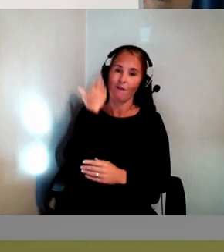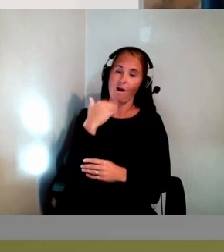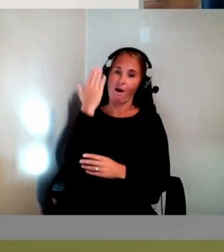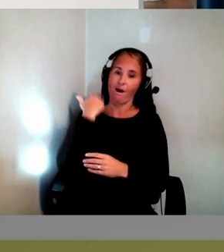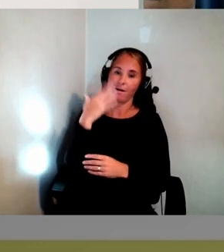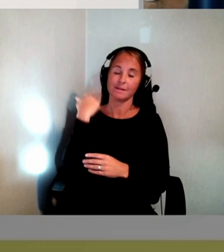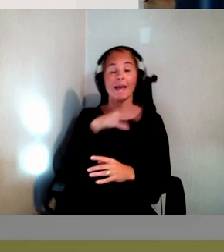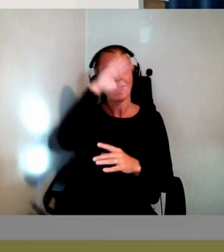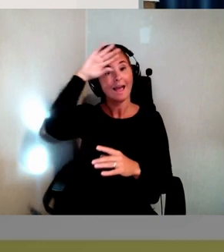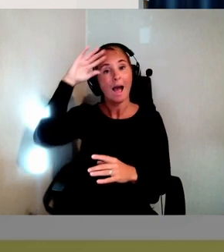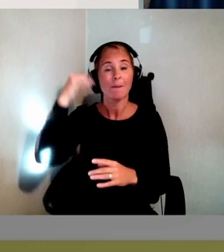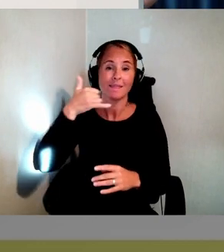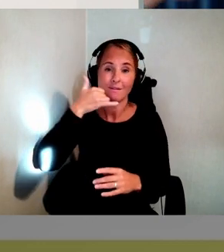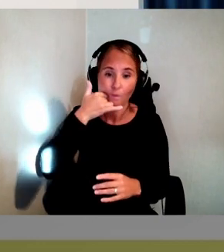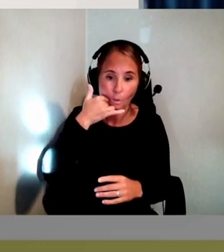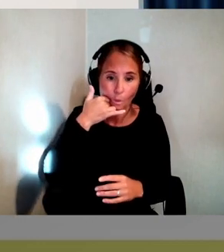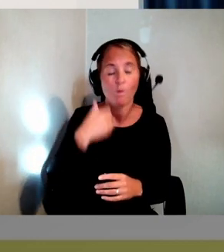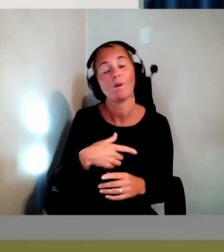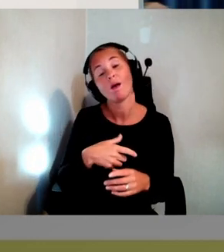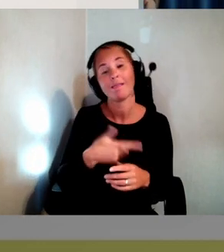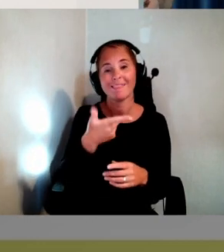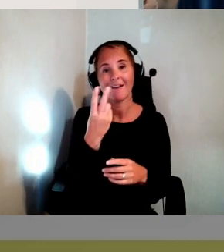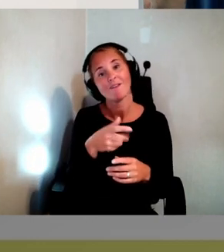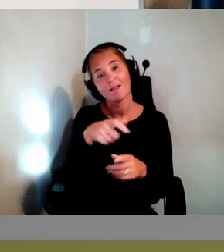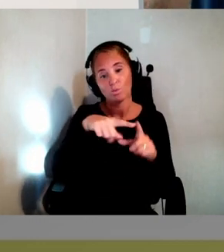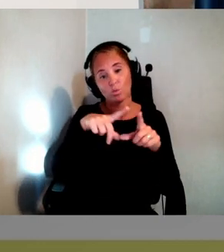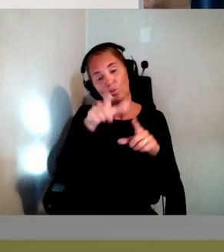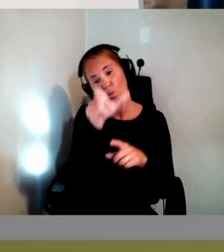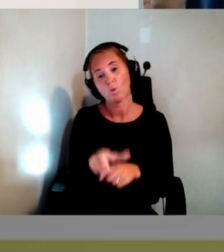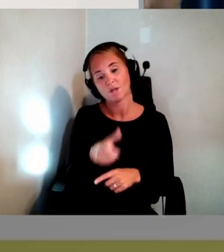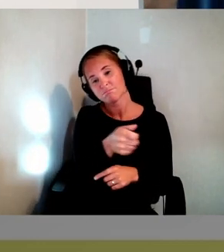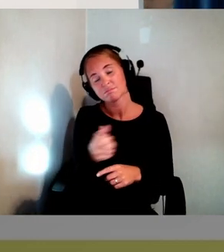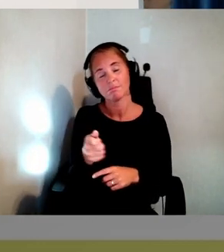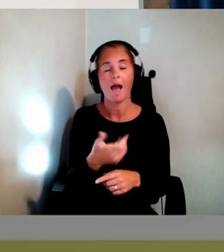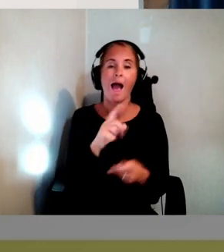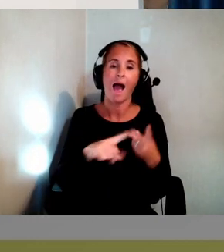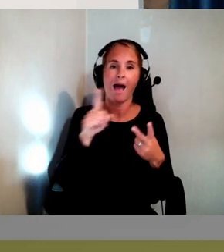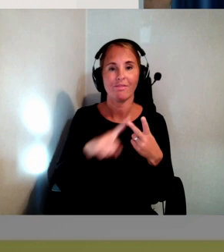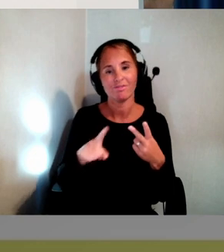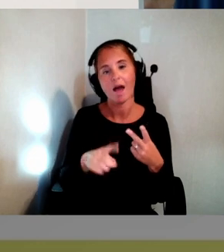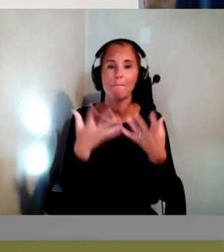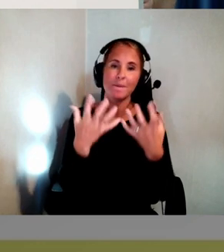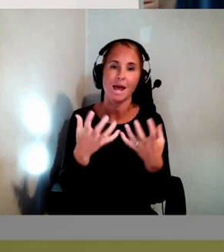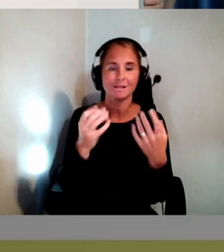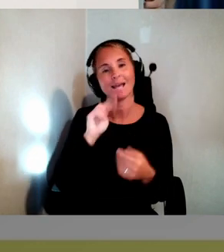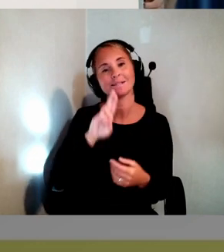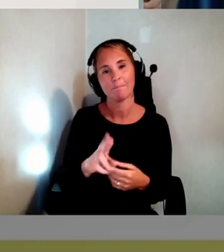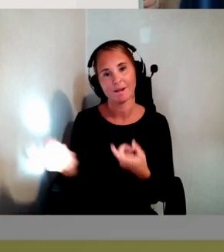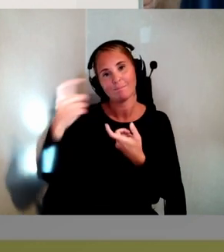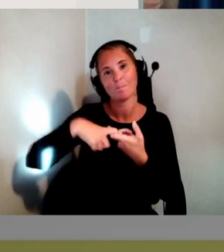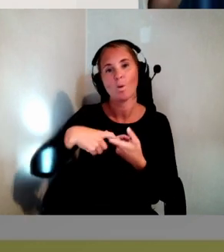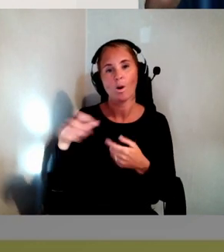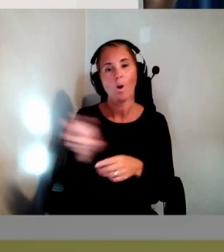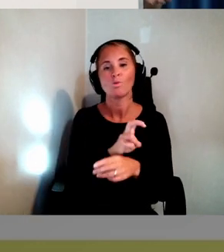på en gammal telefon och en fjärkontroll och lite andra fysiska exempel på på kontroller